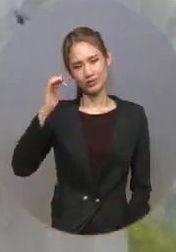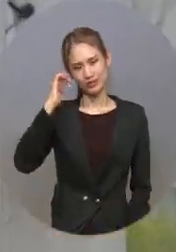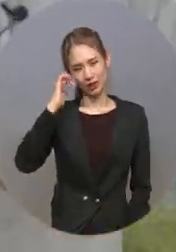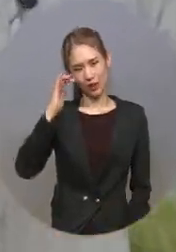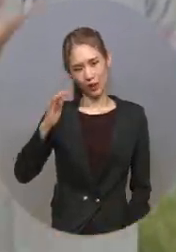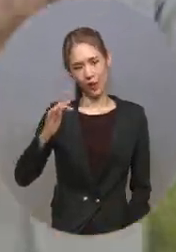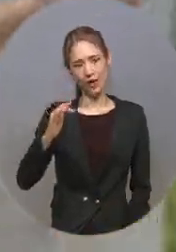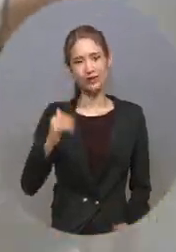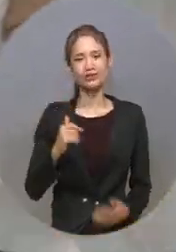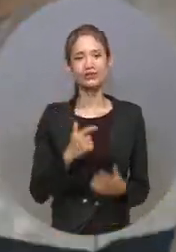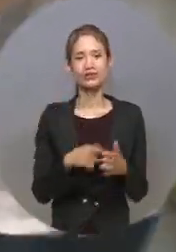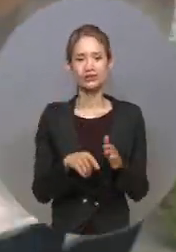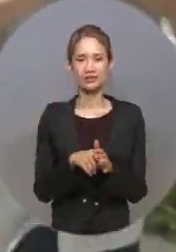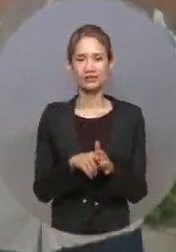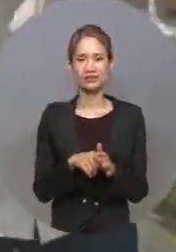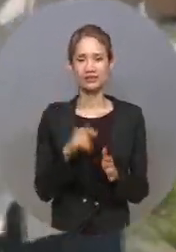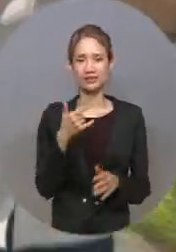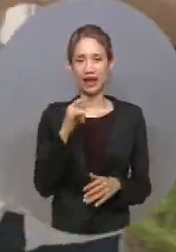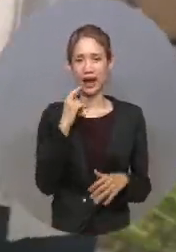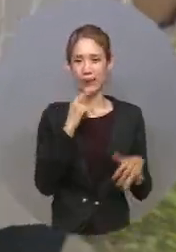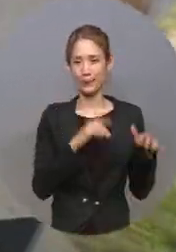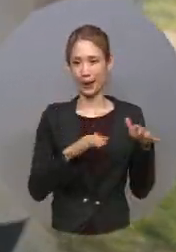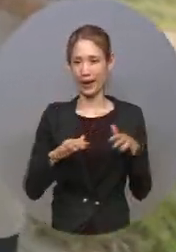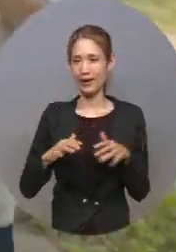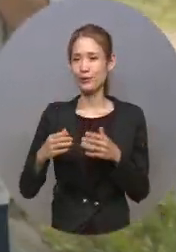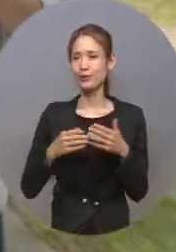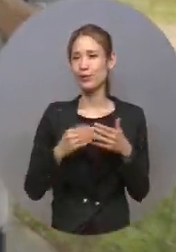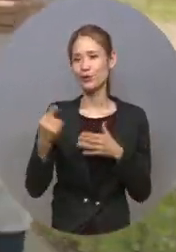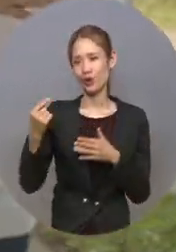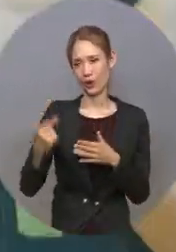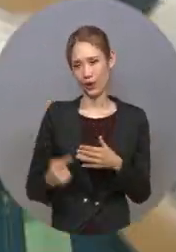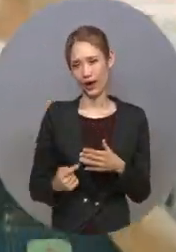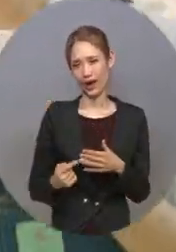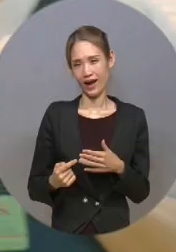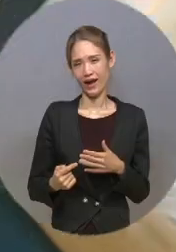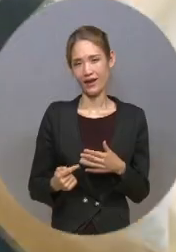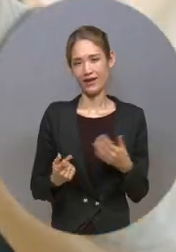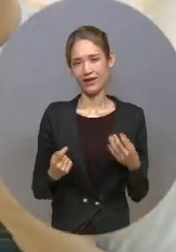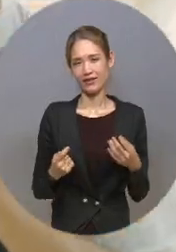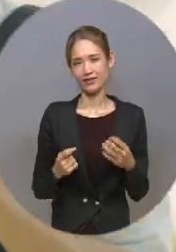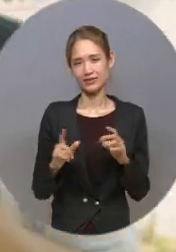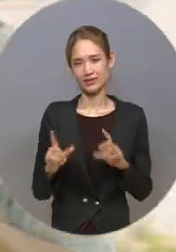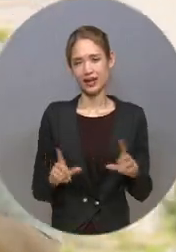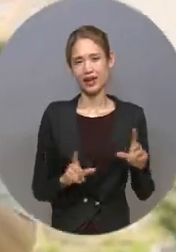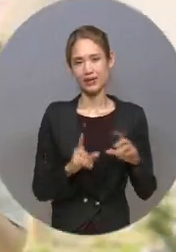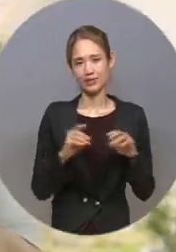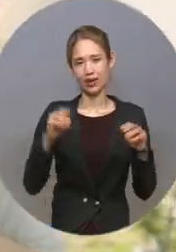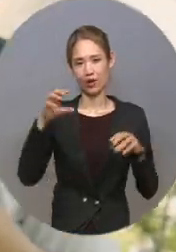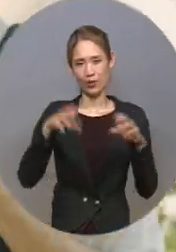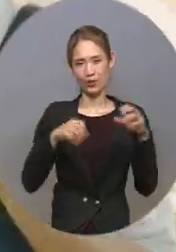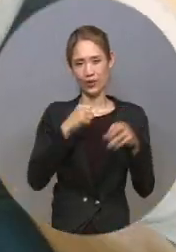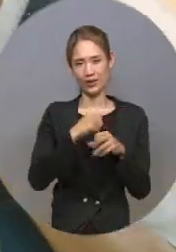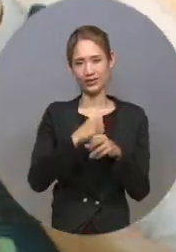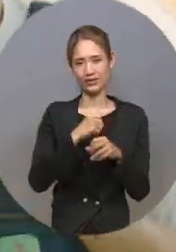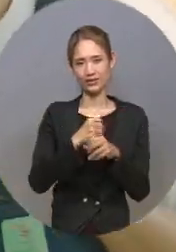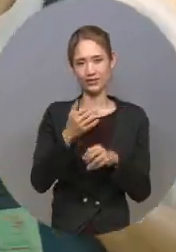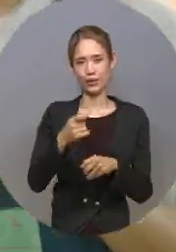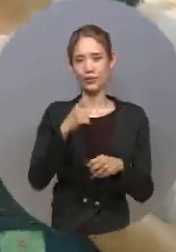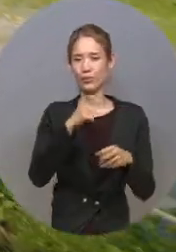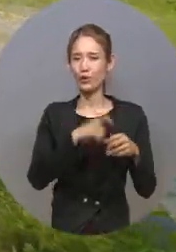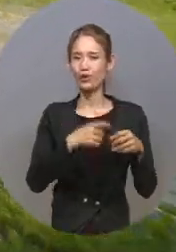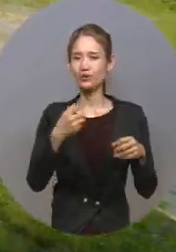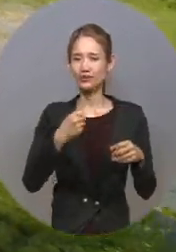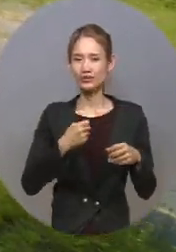분들을 위해서 남해로 모시자. 남해 모셔가지고 우리가 그런 삶의 터전을 만들어드리자라는 취지에서 우리 군